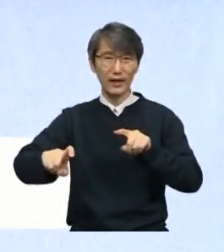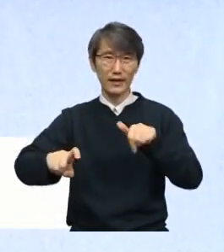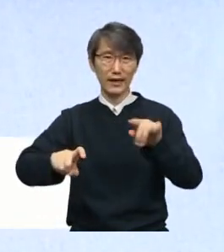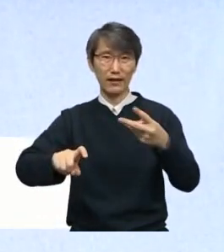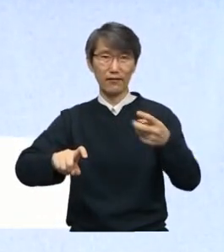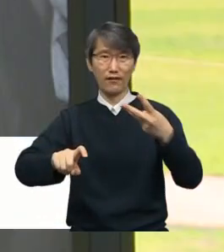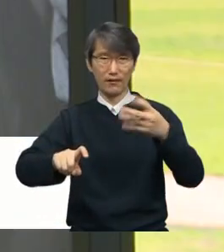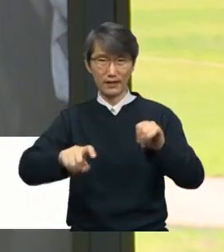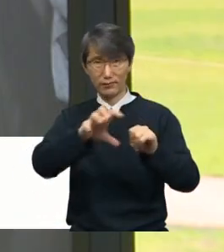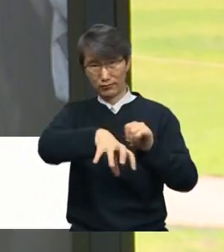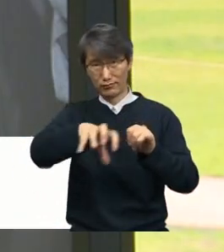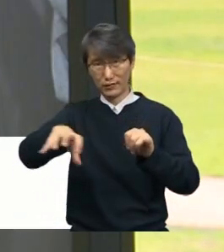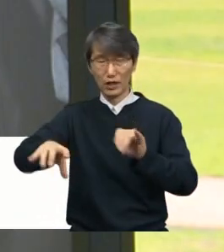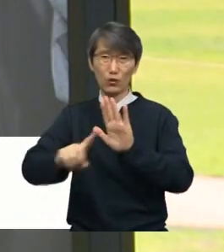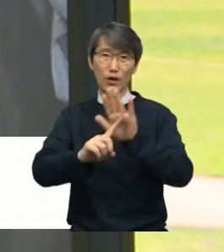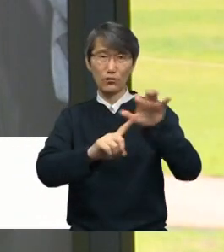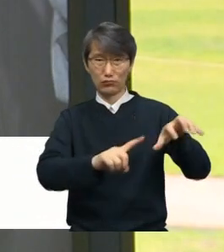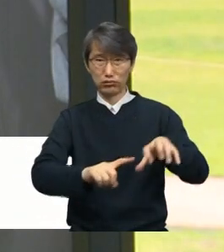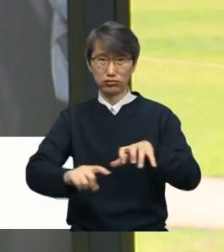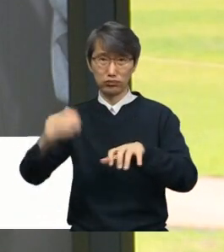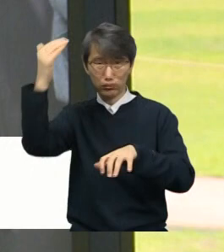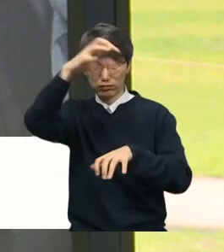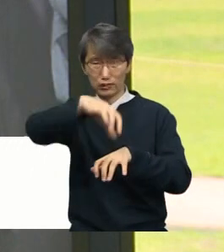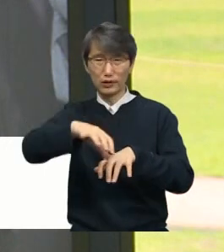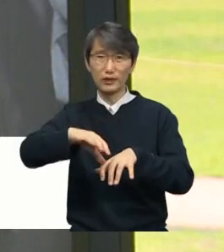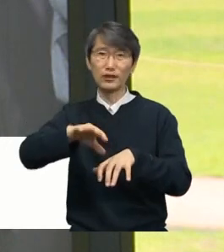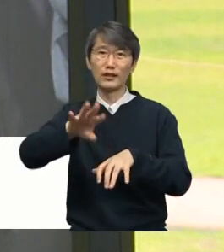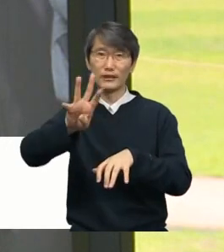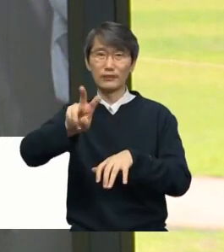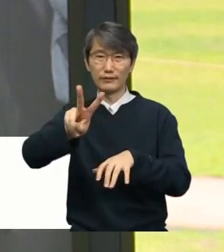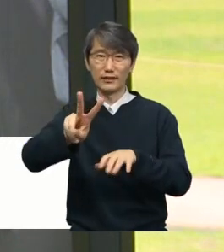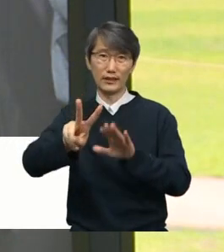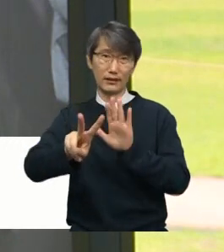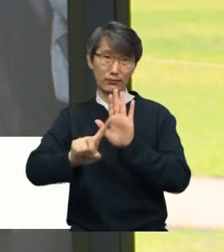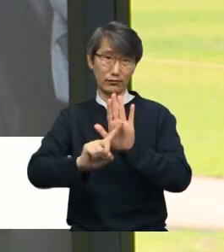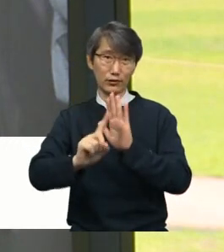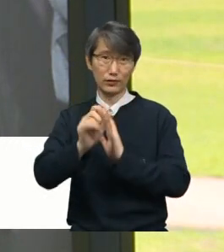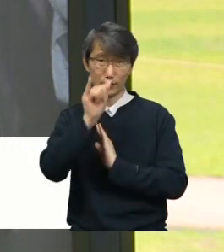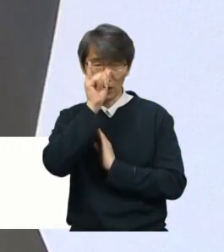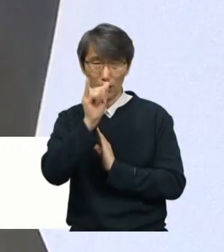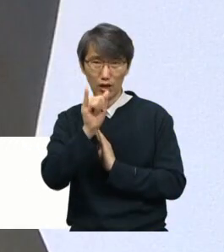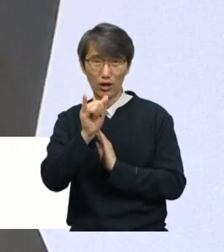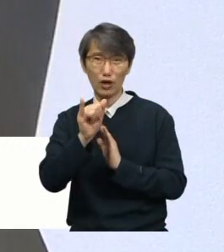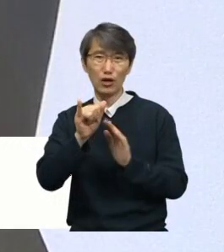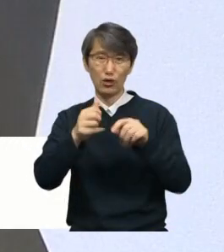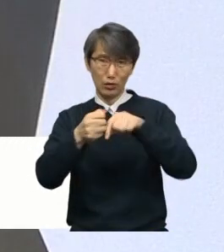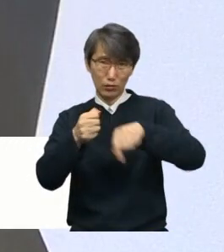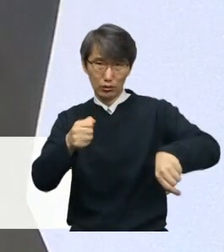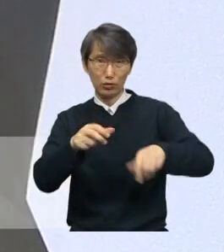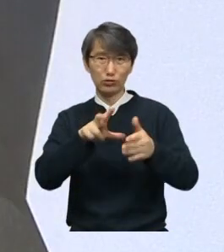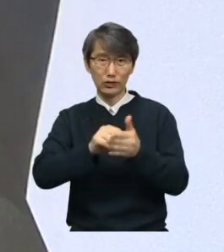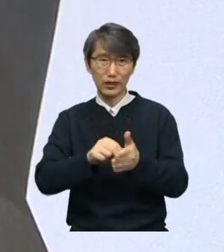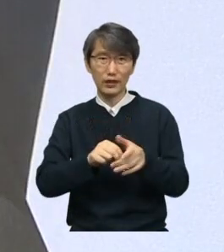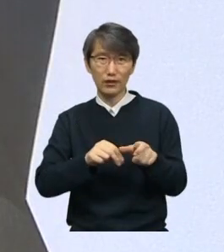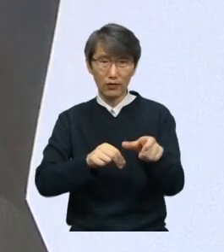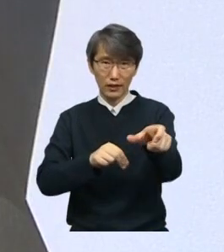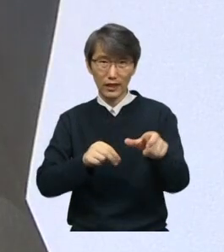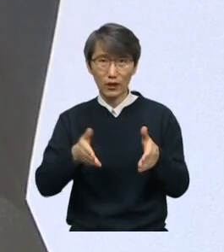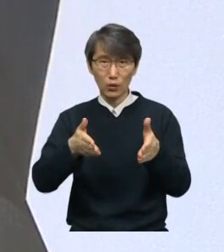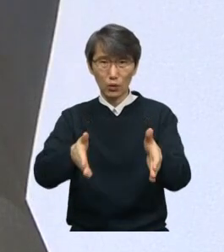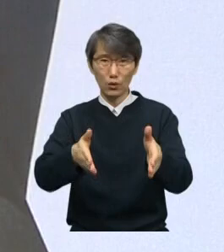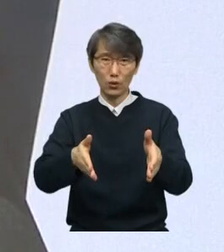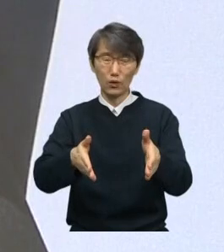등 DMG 1원 주요 관광지에서 32개 작품을 선보입니다 전시의 소주제가 경계 통로 공간으로